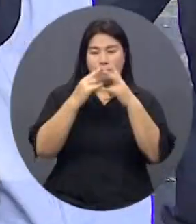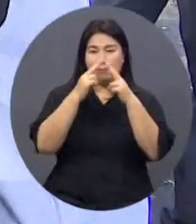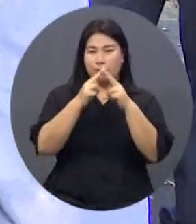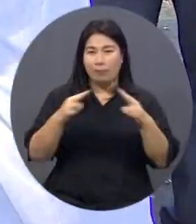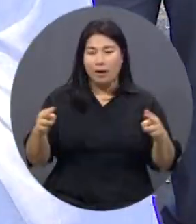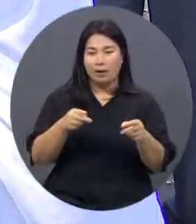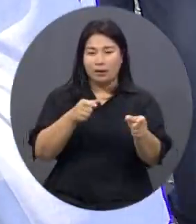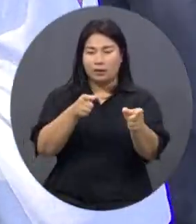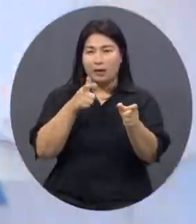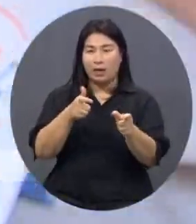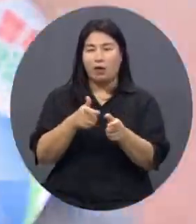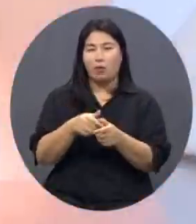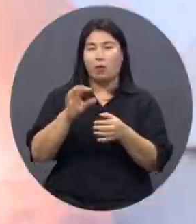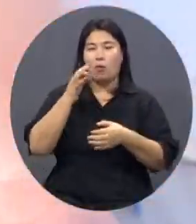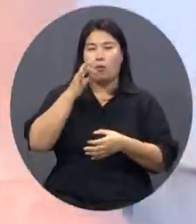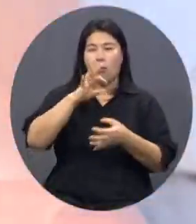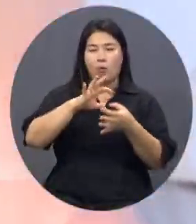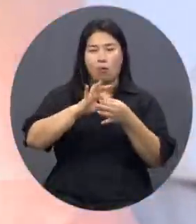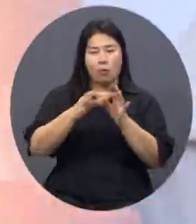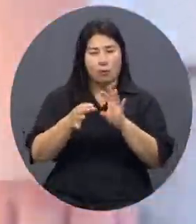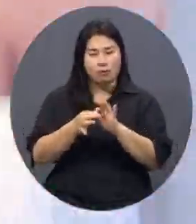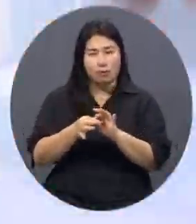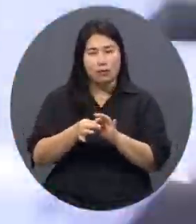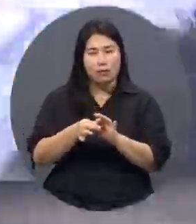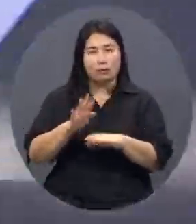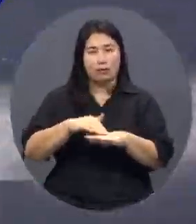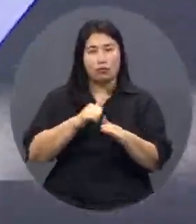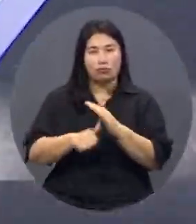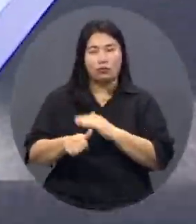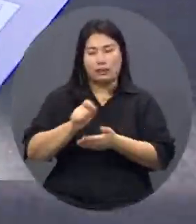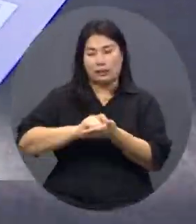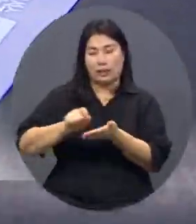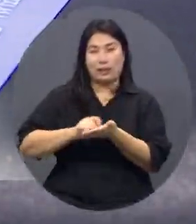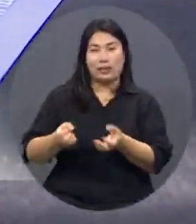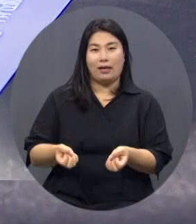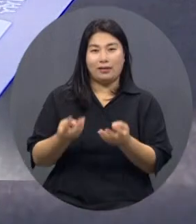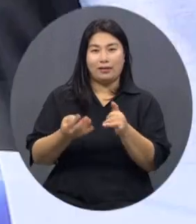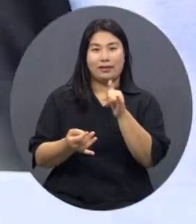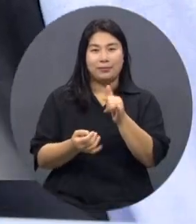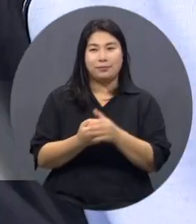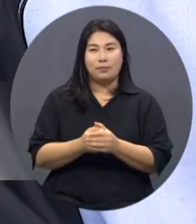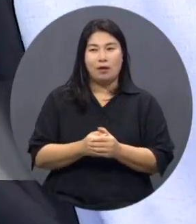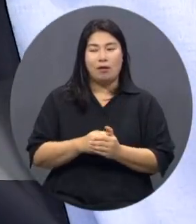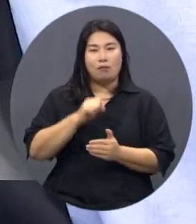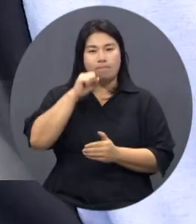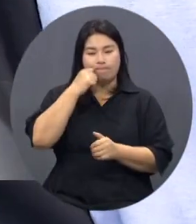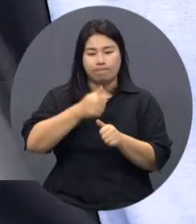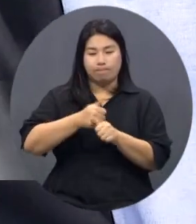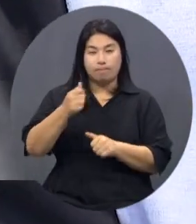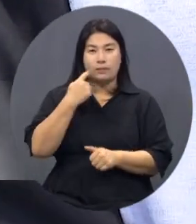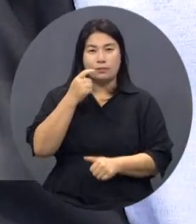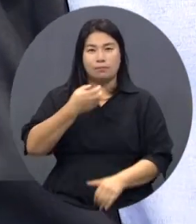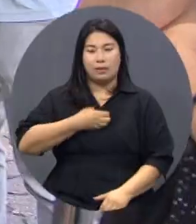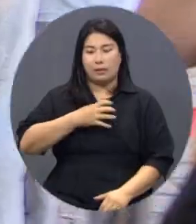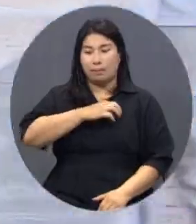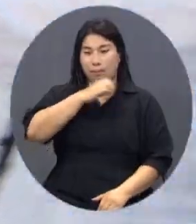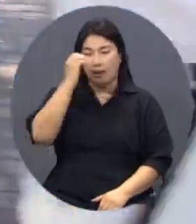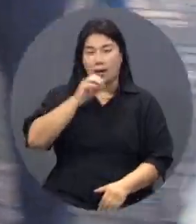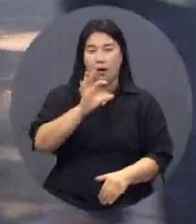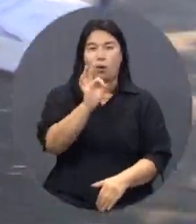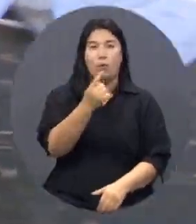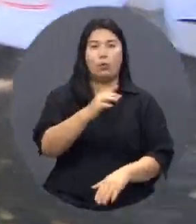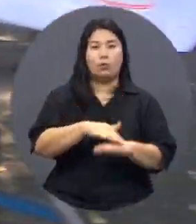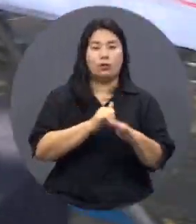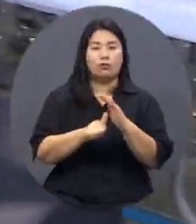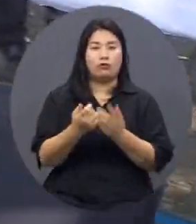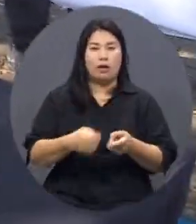사격 금메달리스트 오예진 선수의 사인회도 열렸습니다. 어려움을 딛고 금메달을 따낸 오예진 선수와